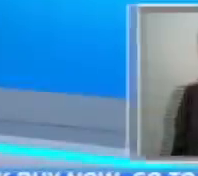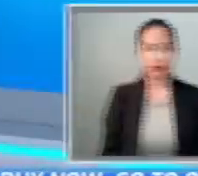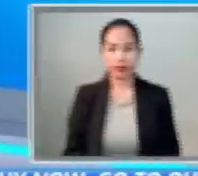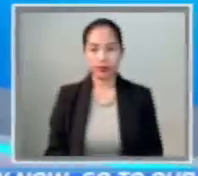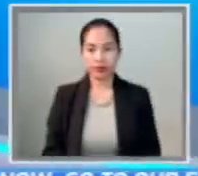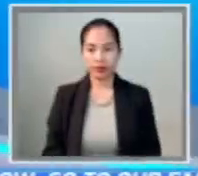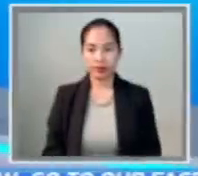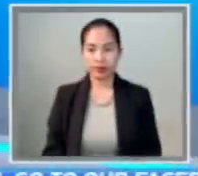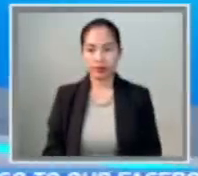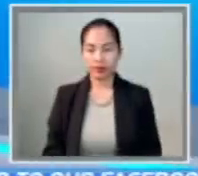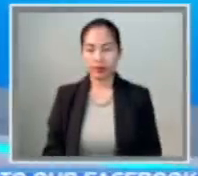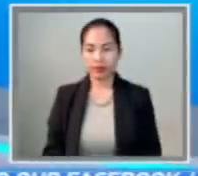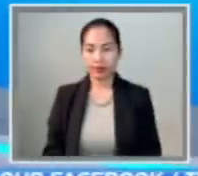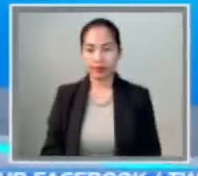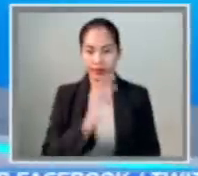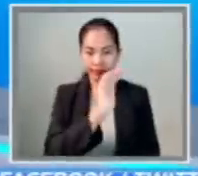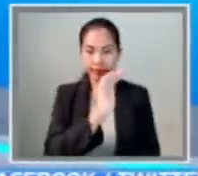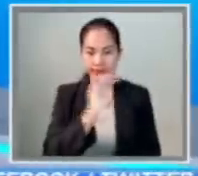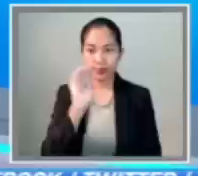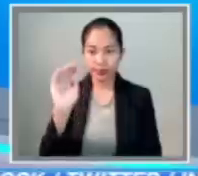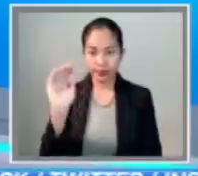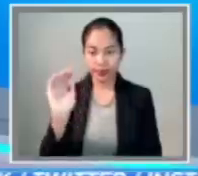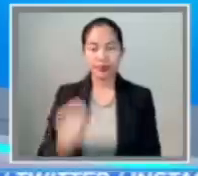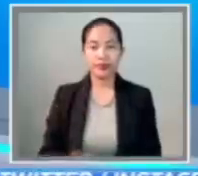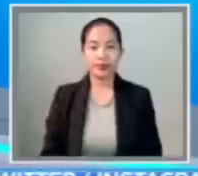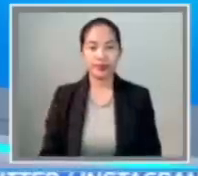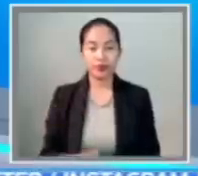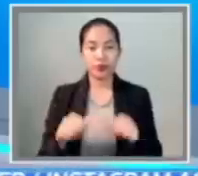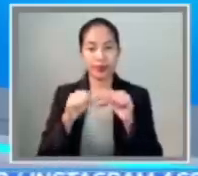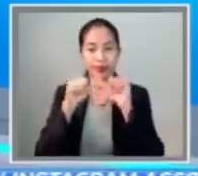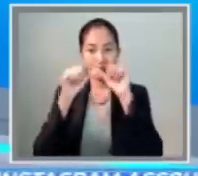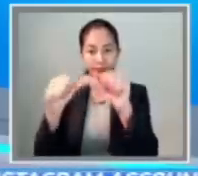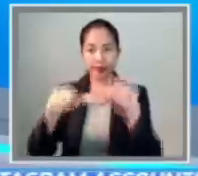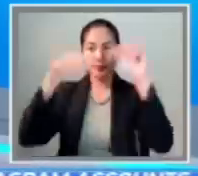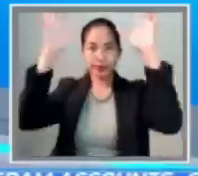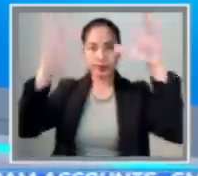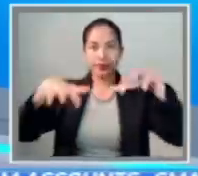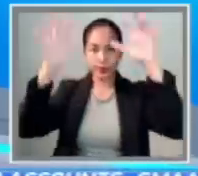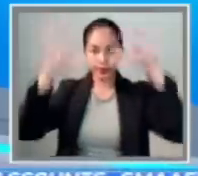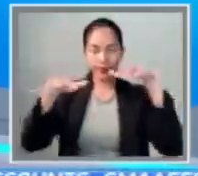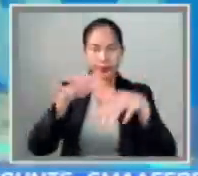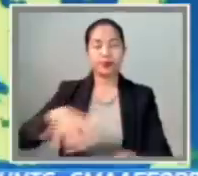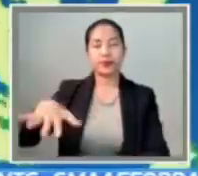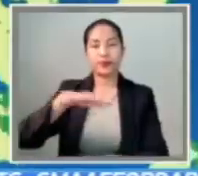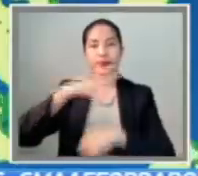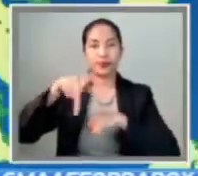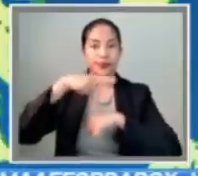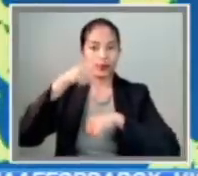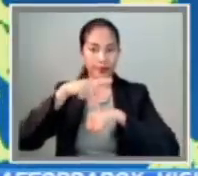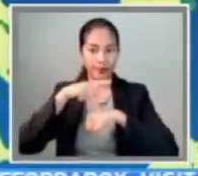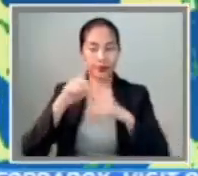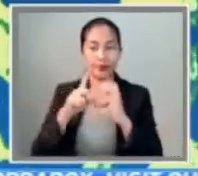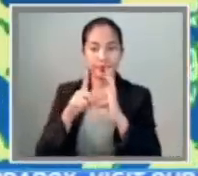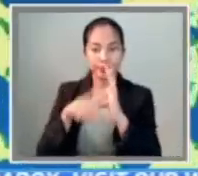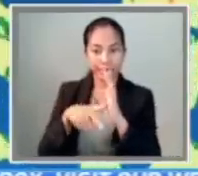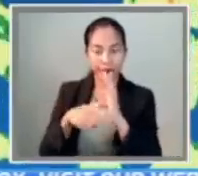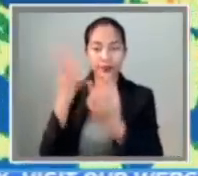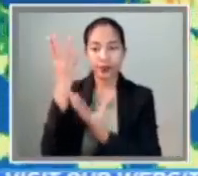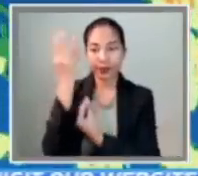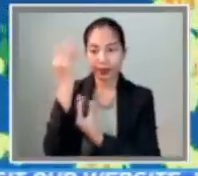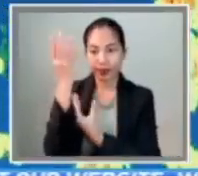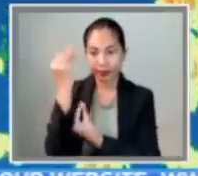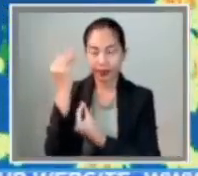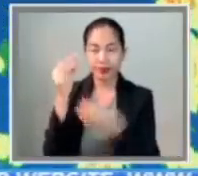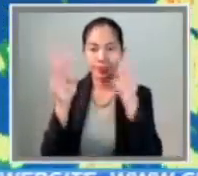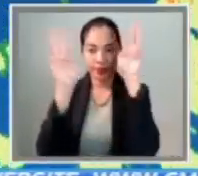Mga kapuso, magpapatuloy ang pag-uulan sa malaking bahagi ng bansa sa mga susunod na oras. Base po yan sa rainfall forecast ng Metro